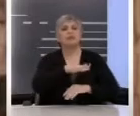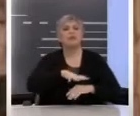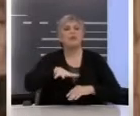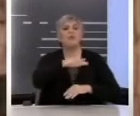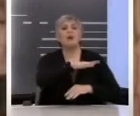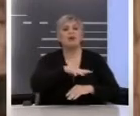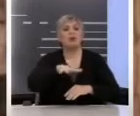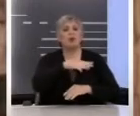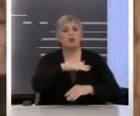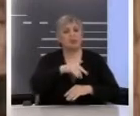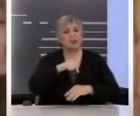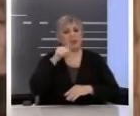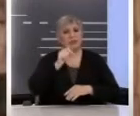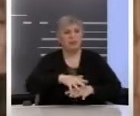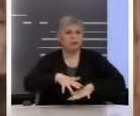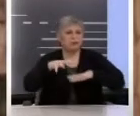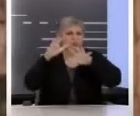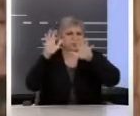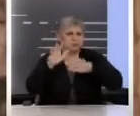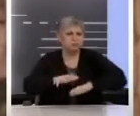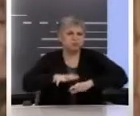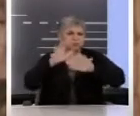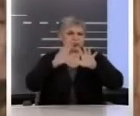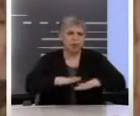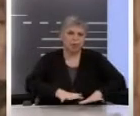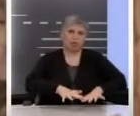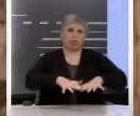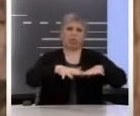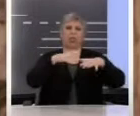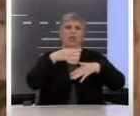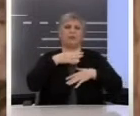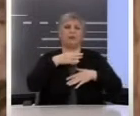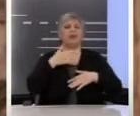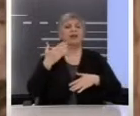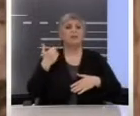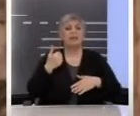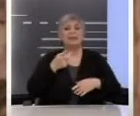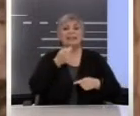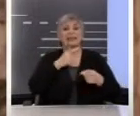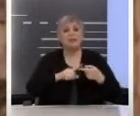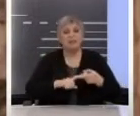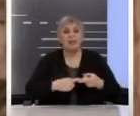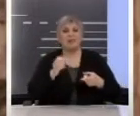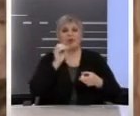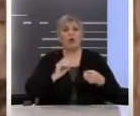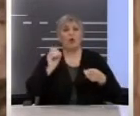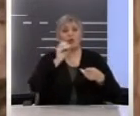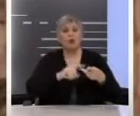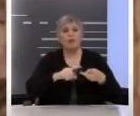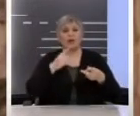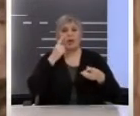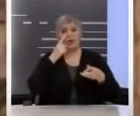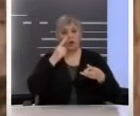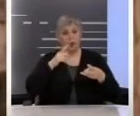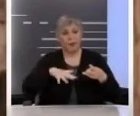που κηρύχθηκαν σε κατάσταση εκτάκτου ανάγκης το μήνα Σεπτέμβριο, Οκτώβριο και Νοέμβριο του 2017 και είναι